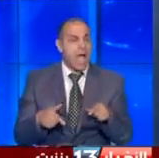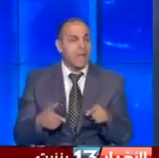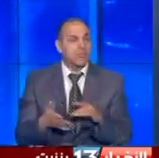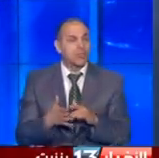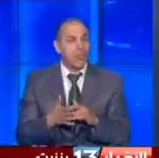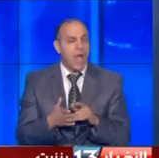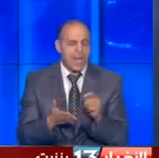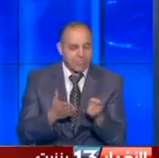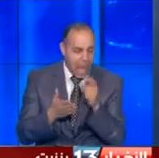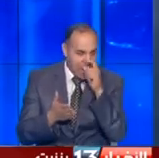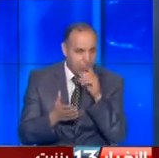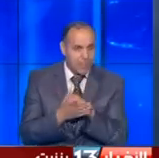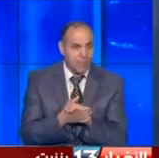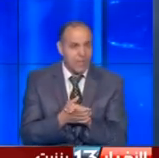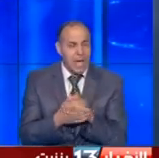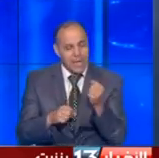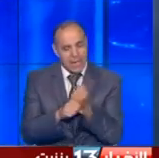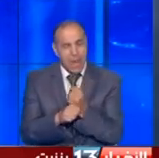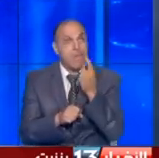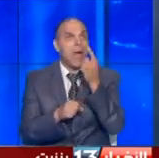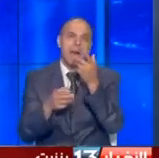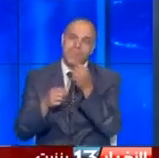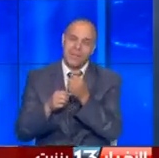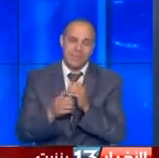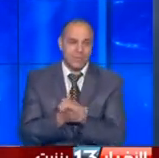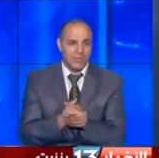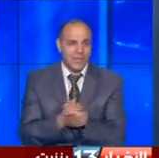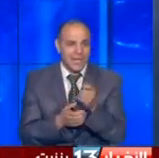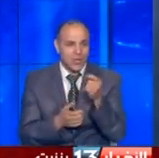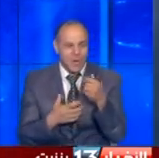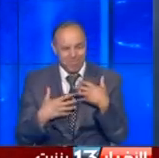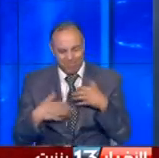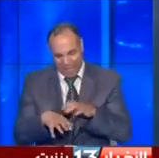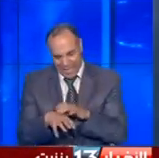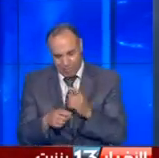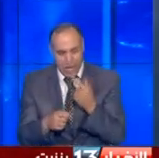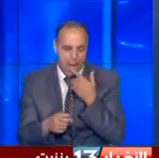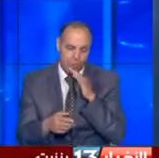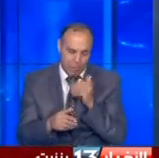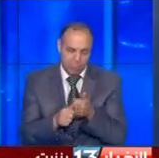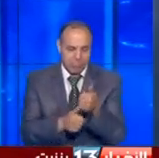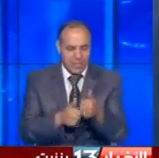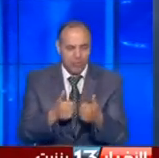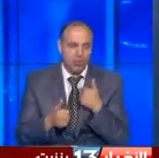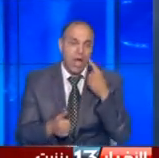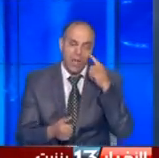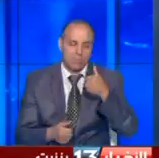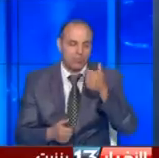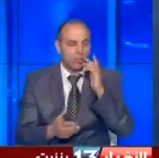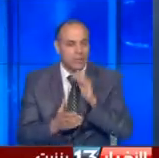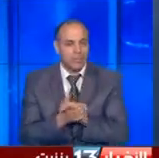على اللنس. كاو. عملنا اللي علينا نبقى على ربي. شوية ستريس، ما إن شاء الله سوف نعدي ونشحن بقدرة